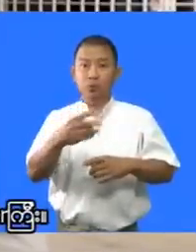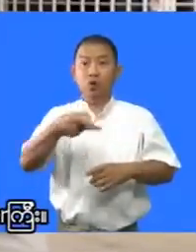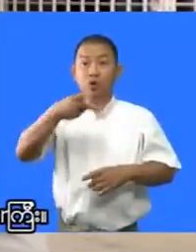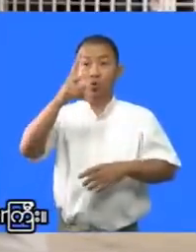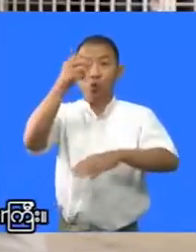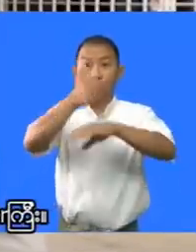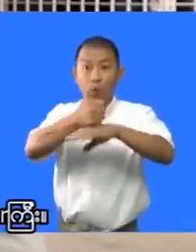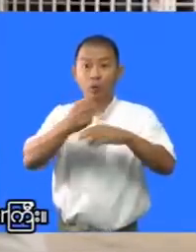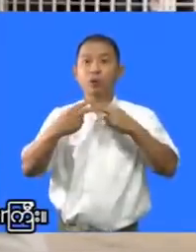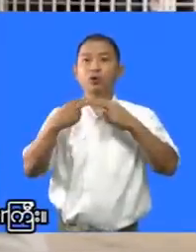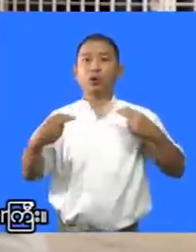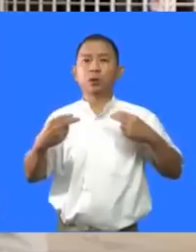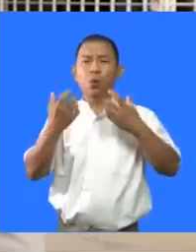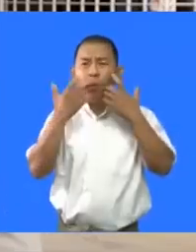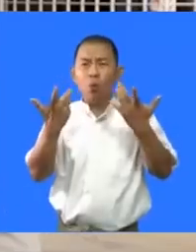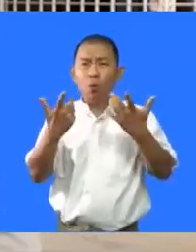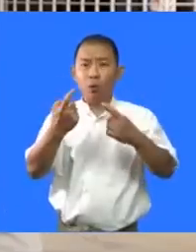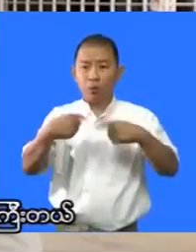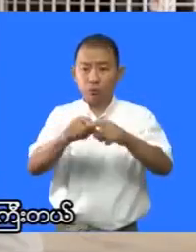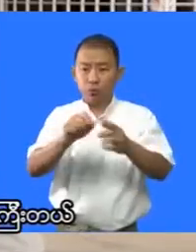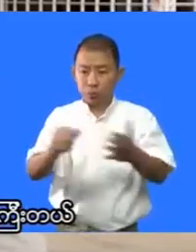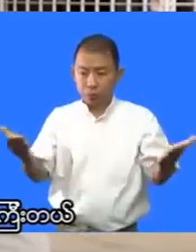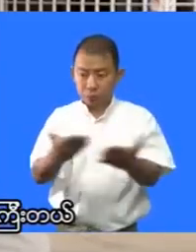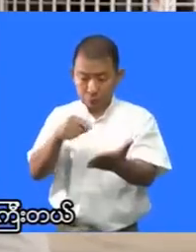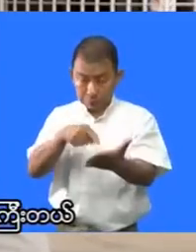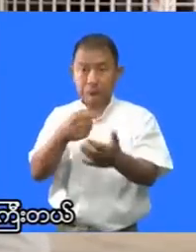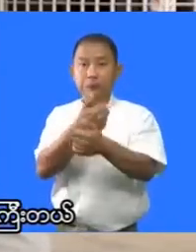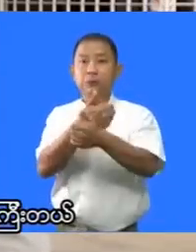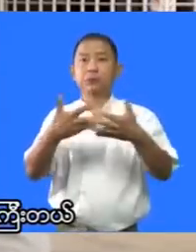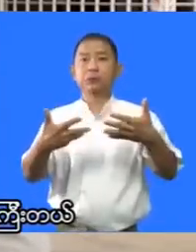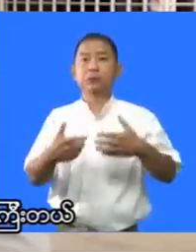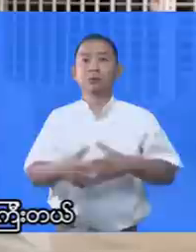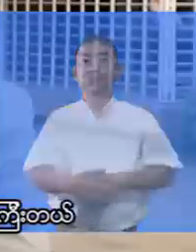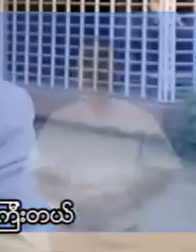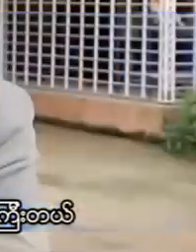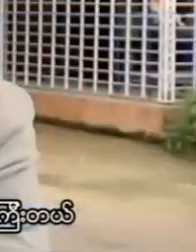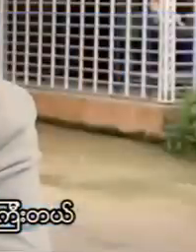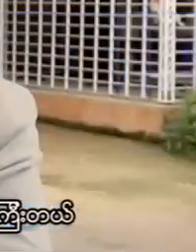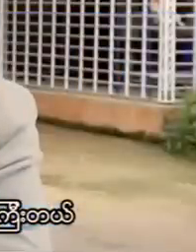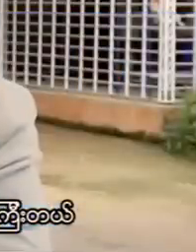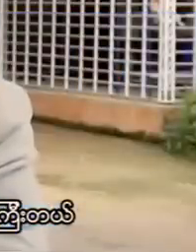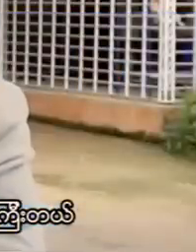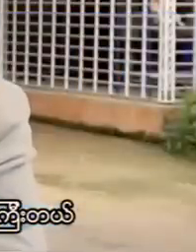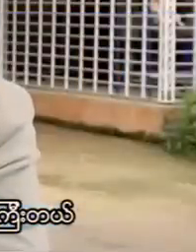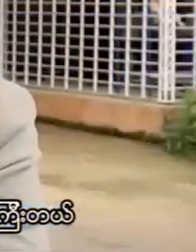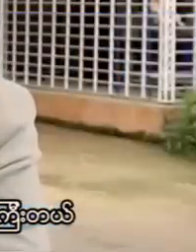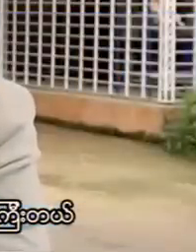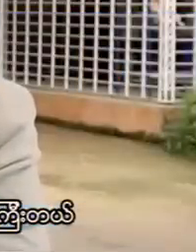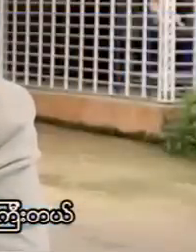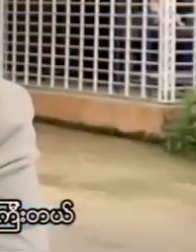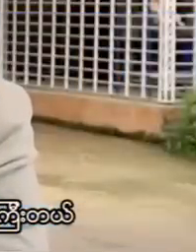ခံရထားခဲ့တဲ့ marketer ကြီးသူကဖလင်မိတ်ကမဟုတ်ဒုတိယဥက္ကဋ္ဌကျွန်မတငယ်ချင်းသူကလော်ယာ